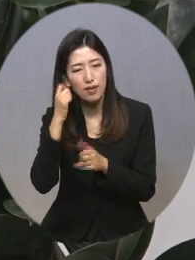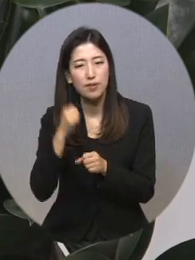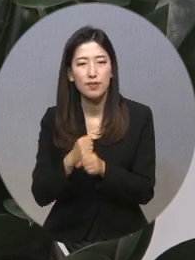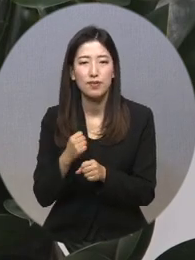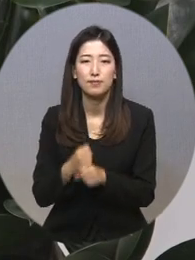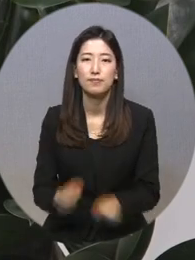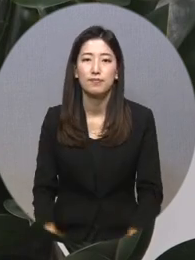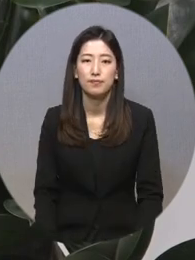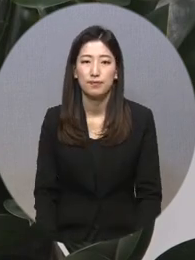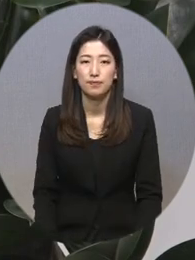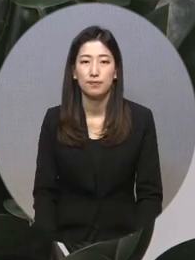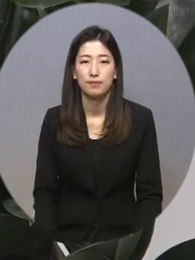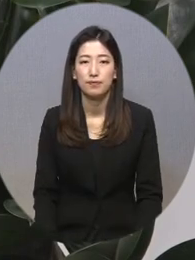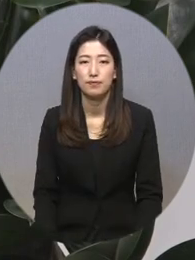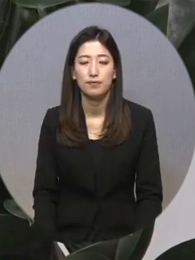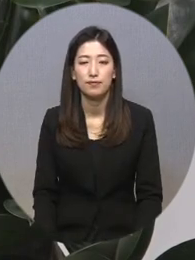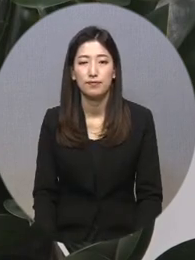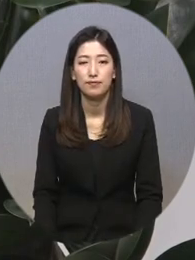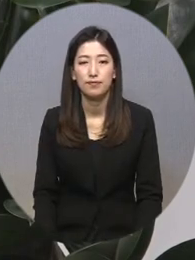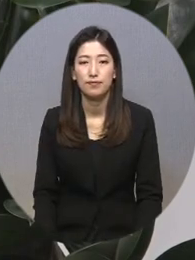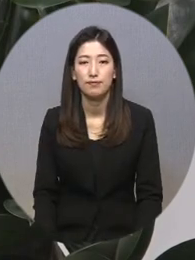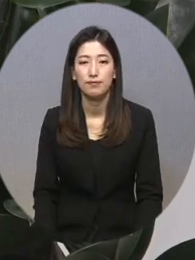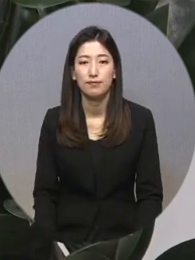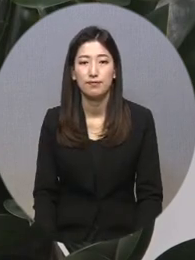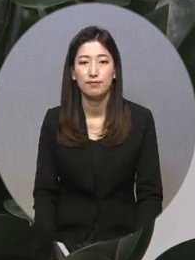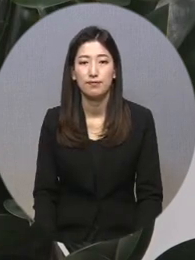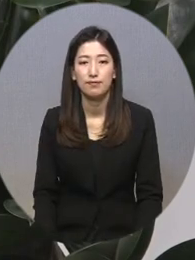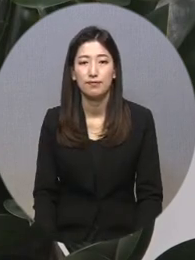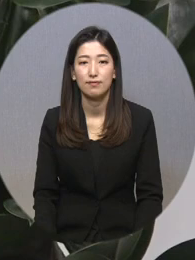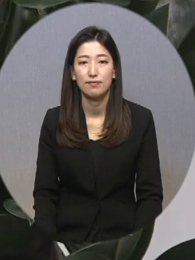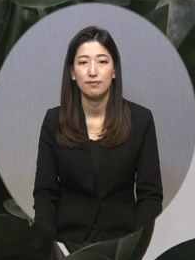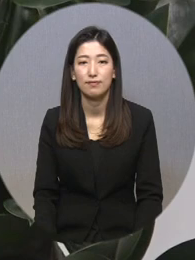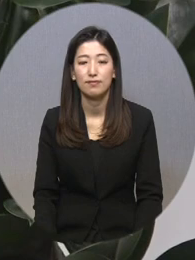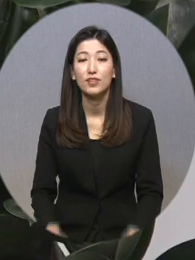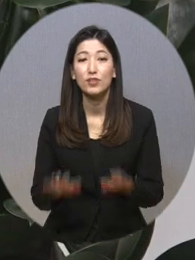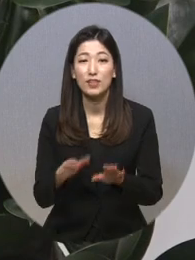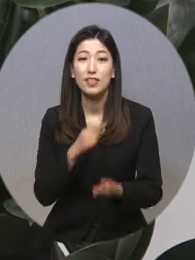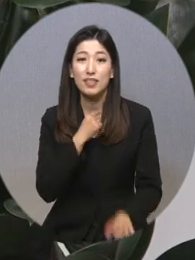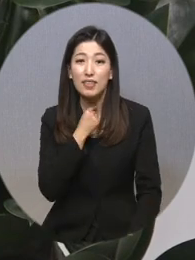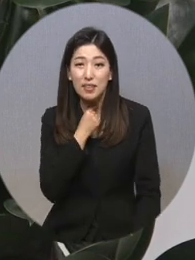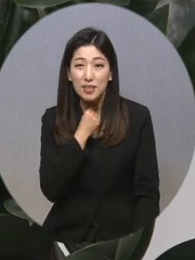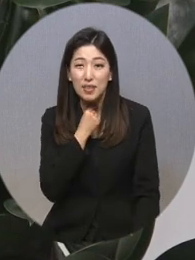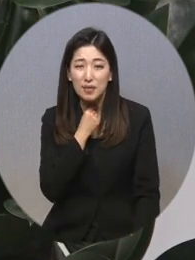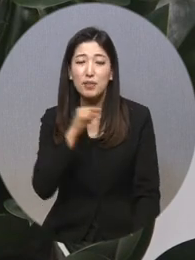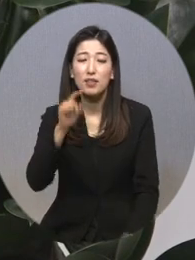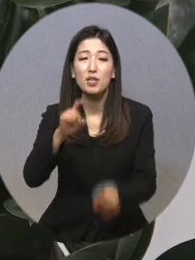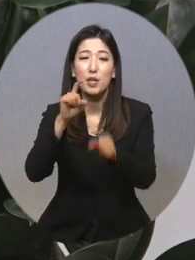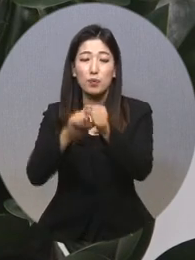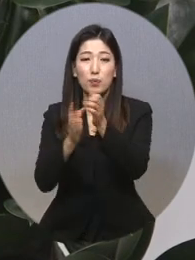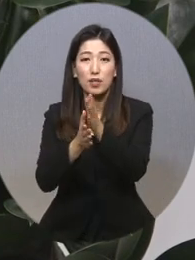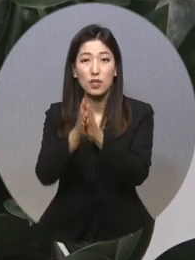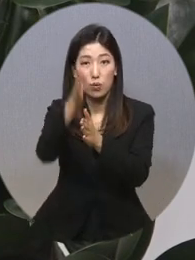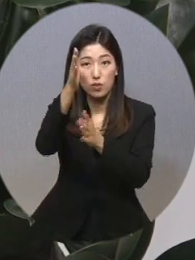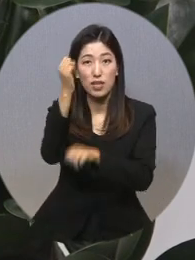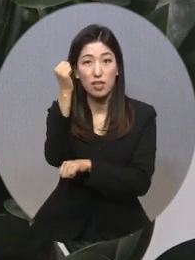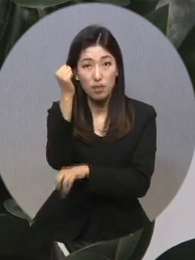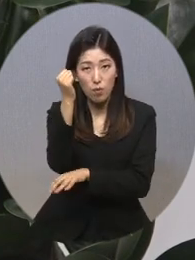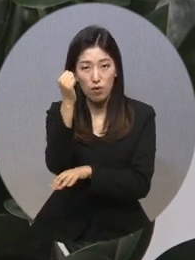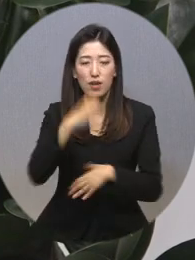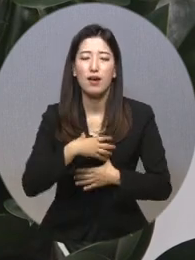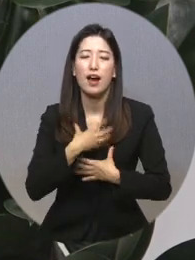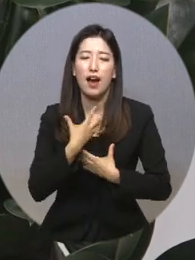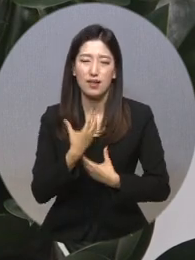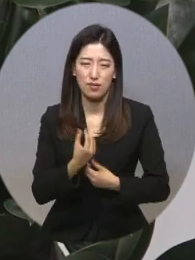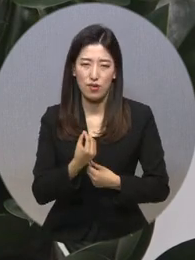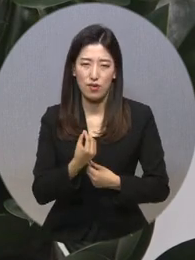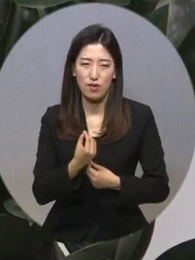해봤습니다. 무엇보다 우리들이 지향하고 있는 그 도시의 근본 바탕은 안전하고